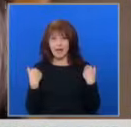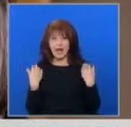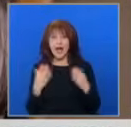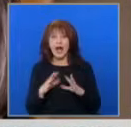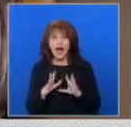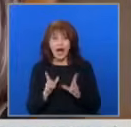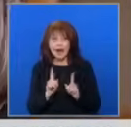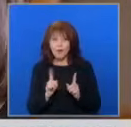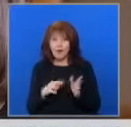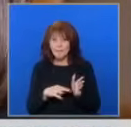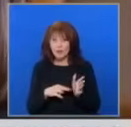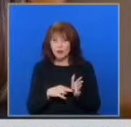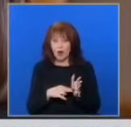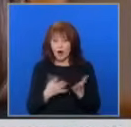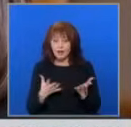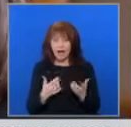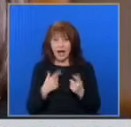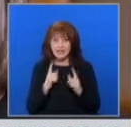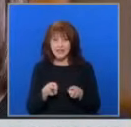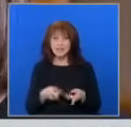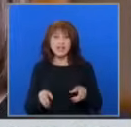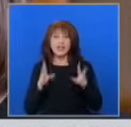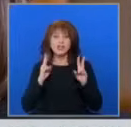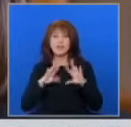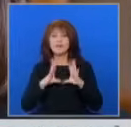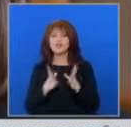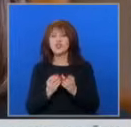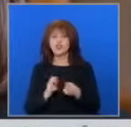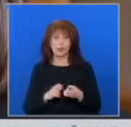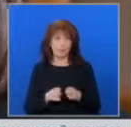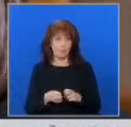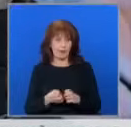има електричество, отопление. Аз ще трябва да решавам всички проблеми.